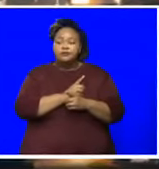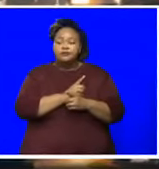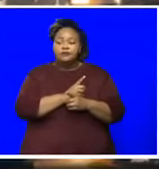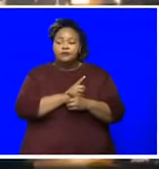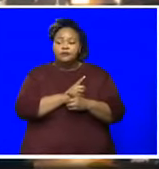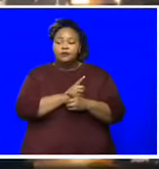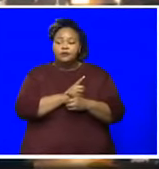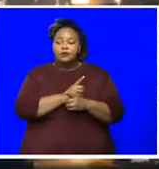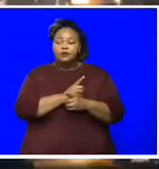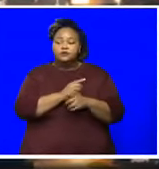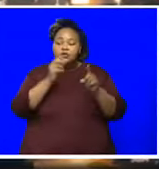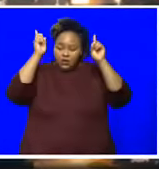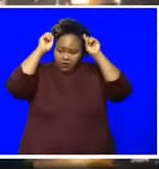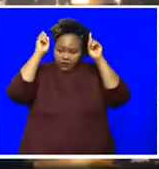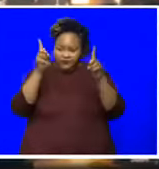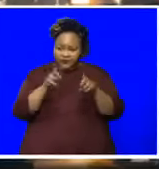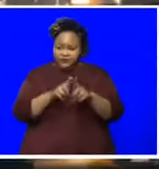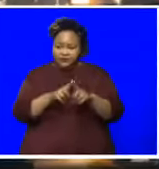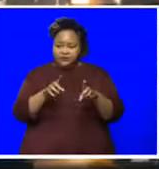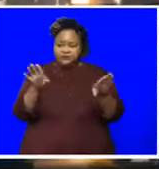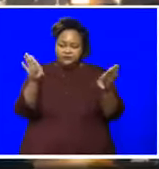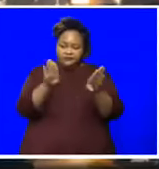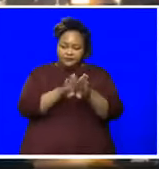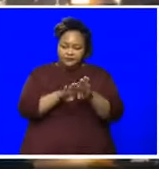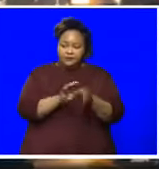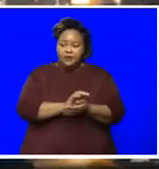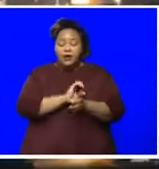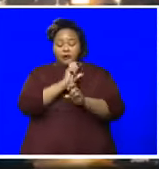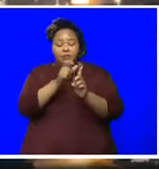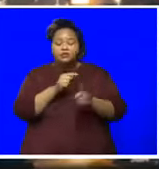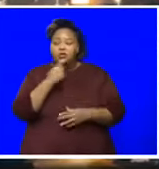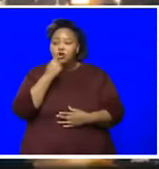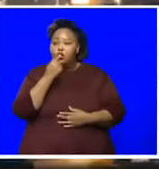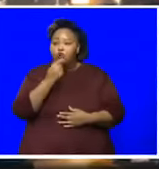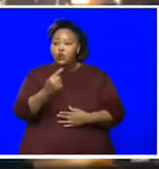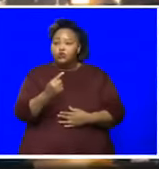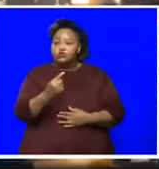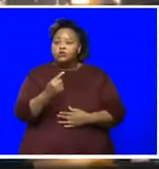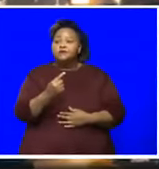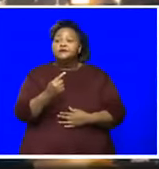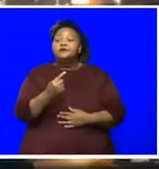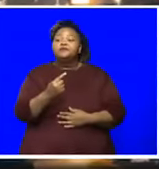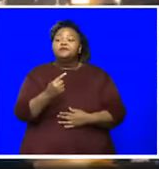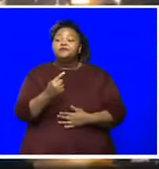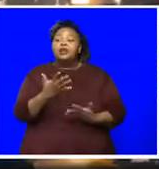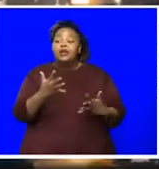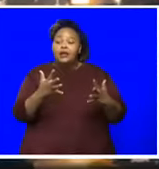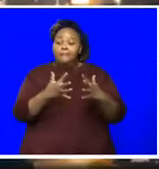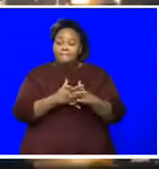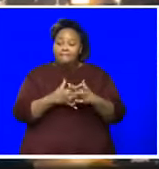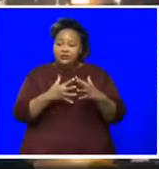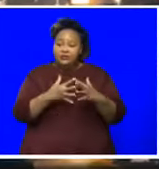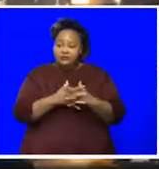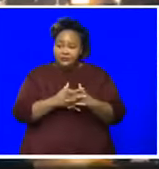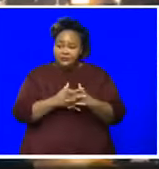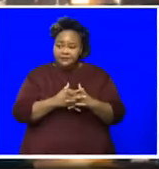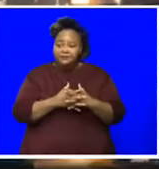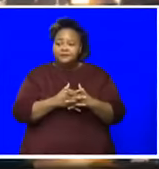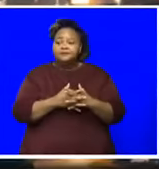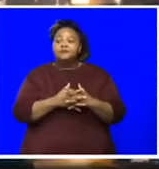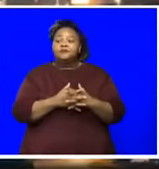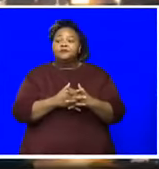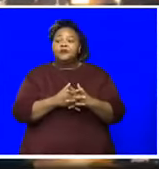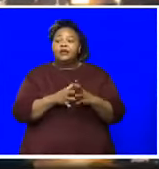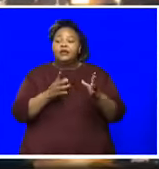ukuthi igcine ivaliwe enyuvesi. Dr. Simelane uthi isinethe emhlanganweni wayo ithethena didincomo ukuthi ke